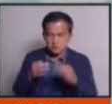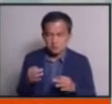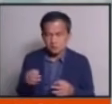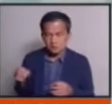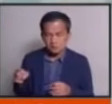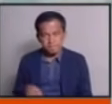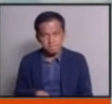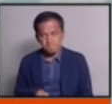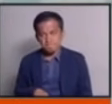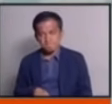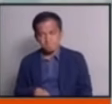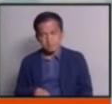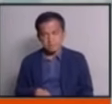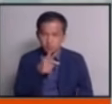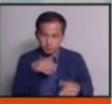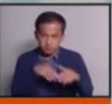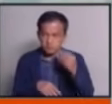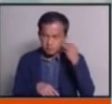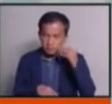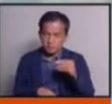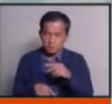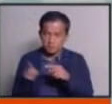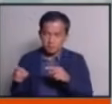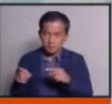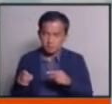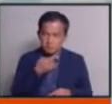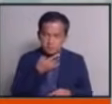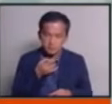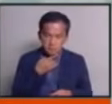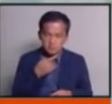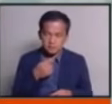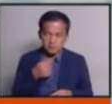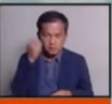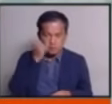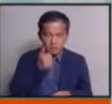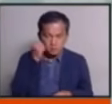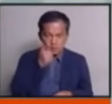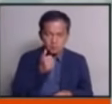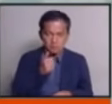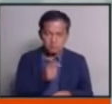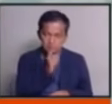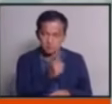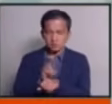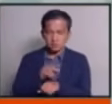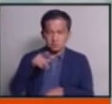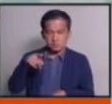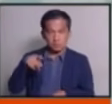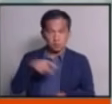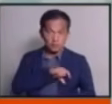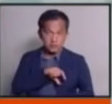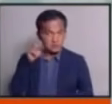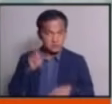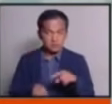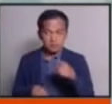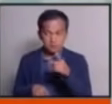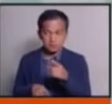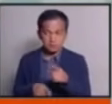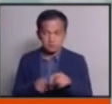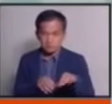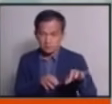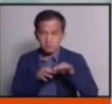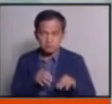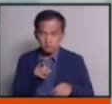Itong mga batang ito na nakikitira kay ma'am, binabastos siya araw-araw at binabanta niyo kanyang buhay. Kung hindi niyo po kaya, takot po